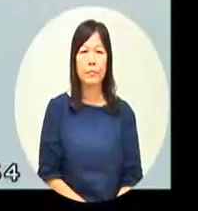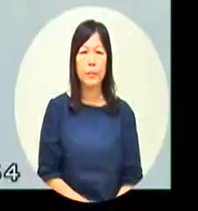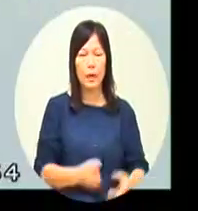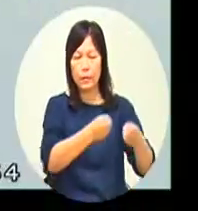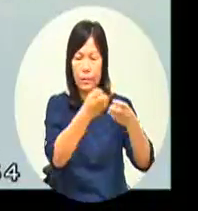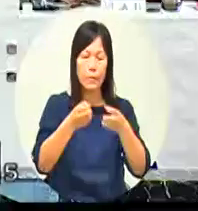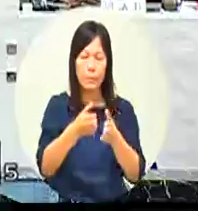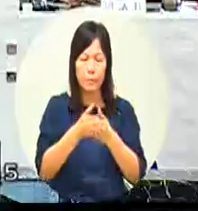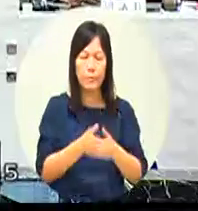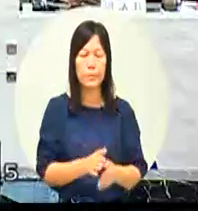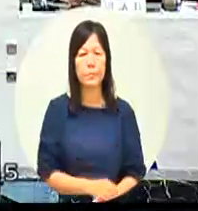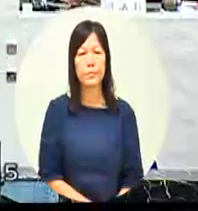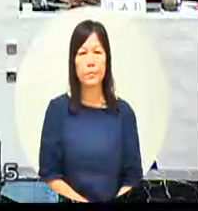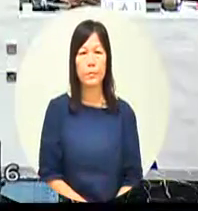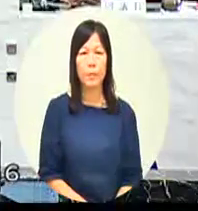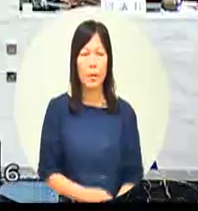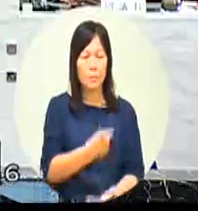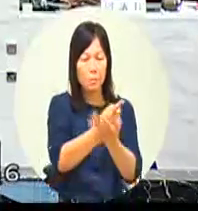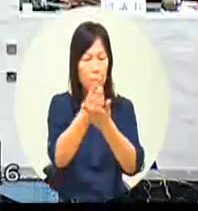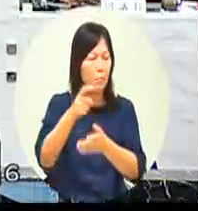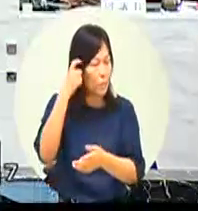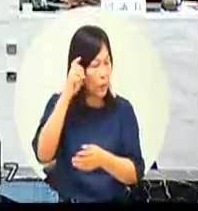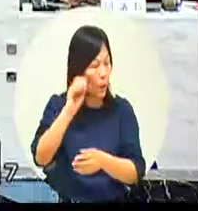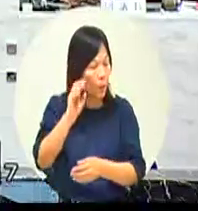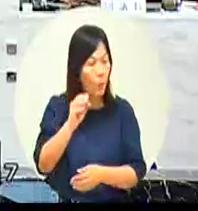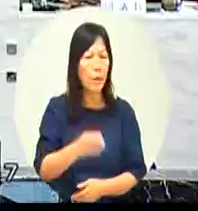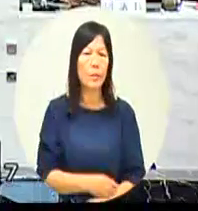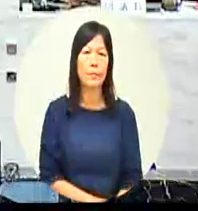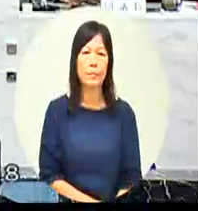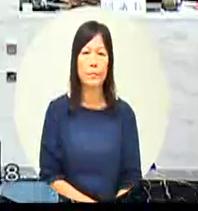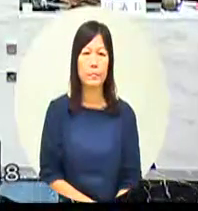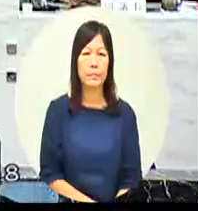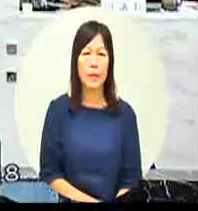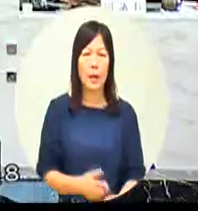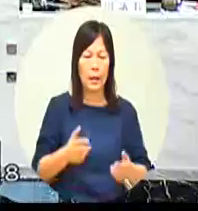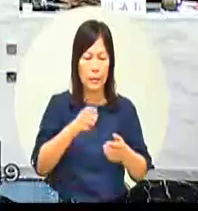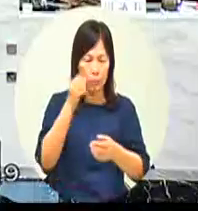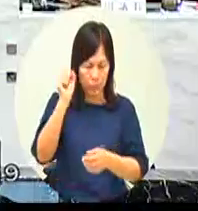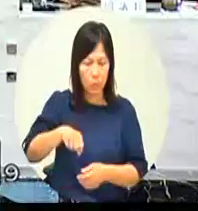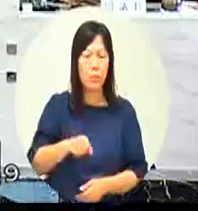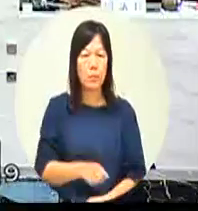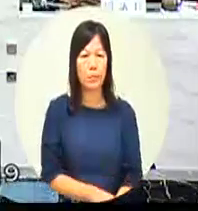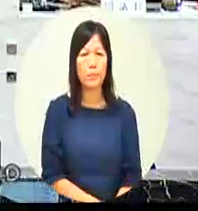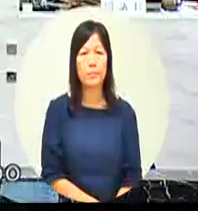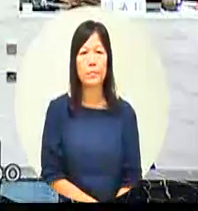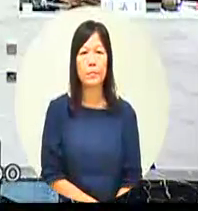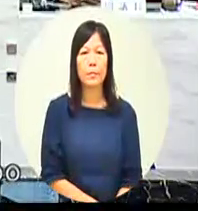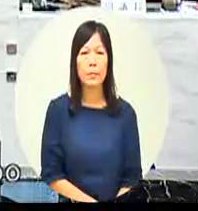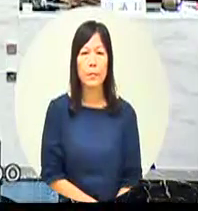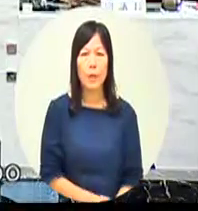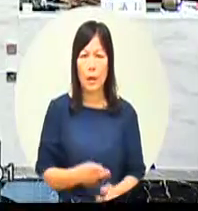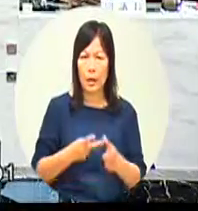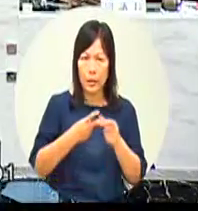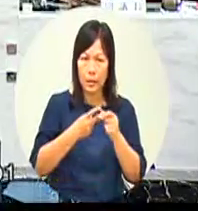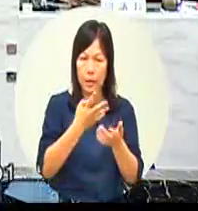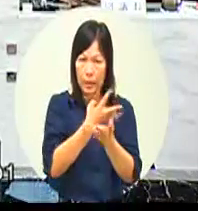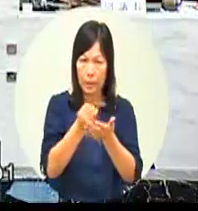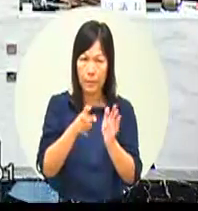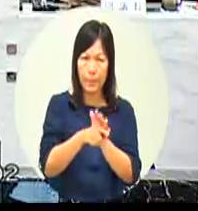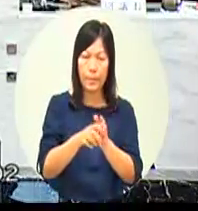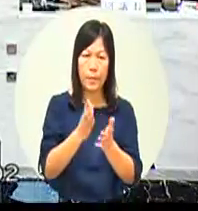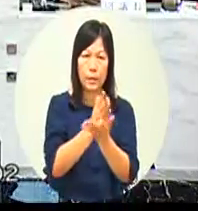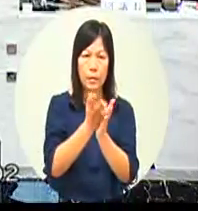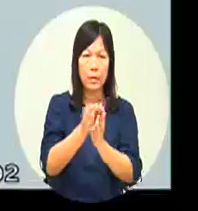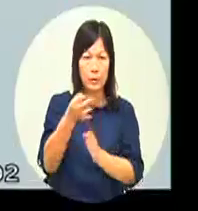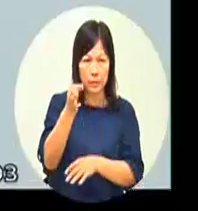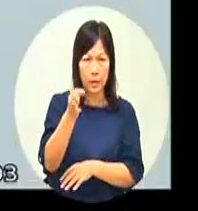论。 各位同仁们意见，准予备查。 案号二，类别